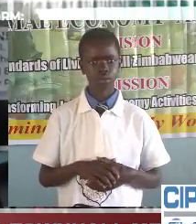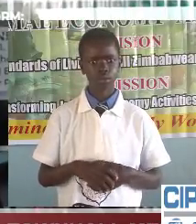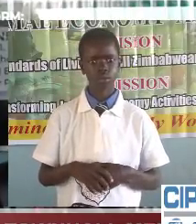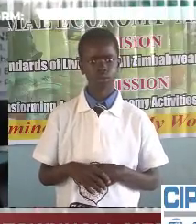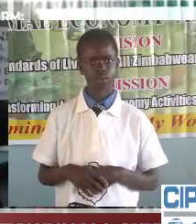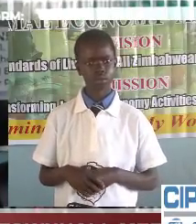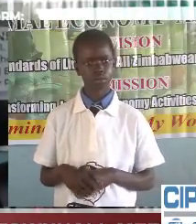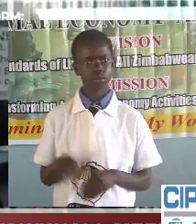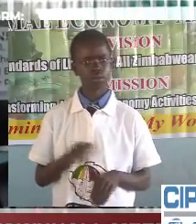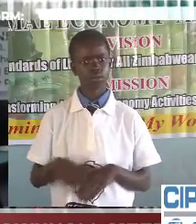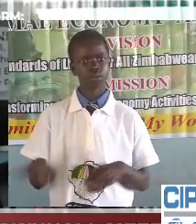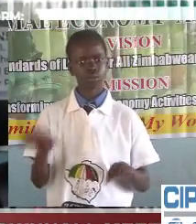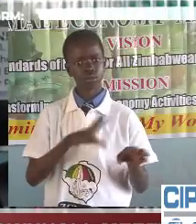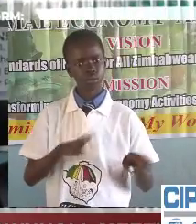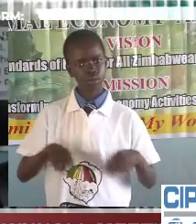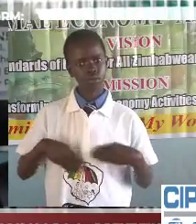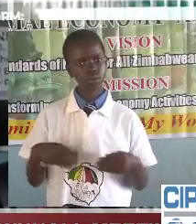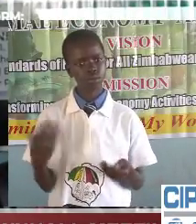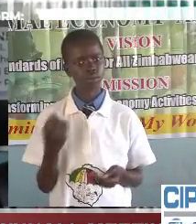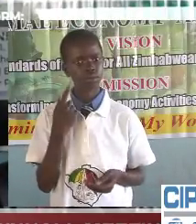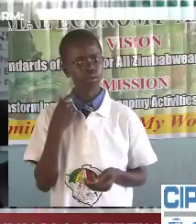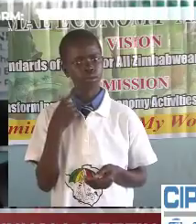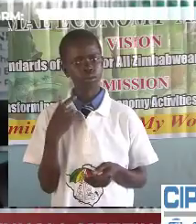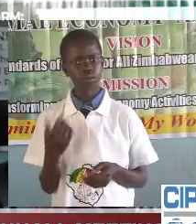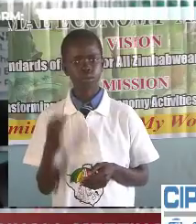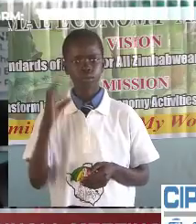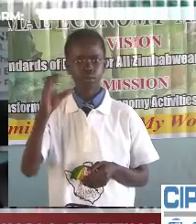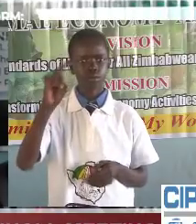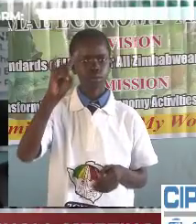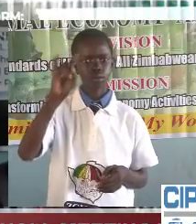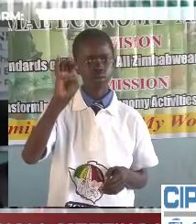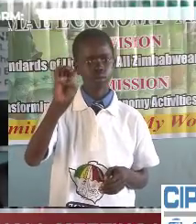lesisuthu, lesivenda, lesichewa.